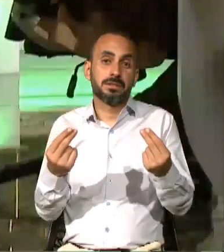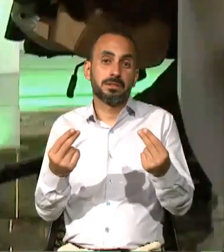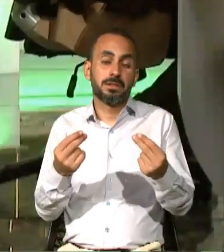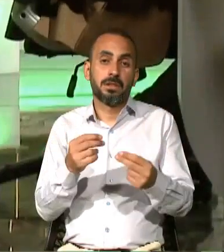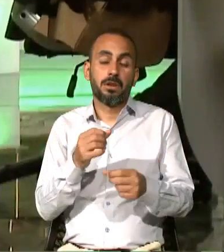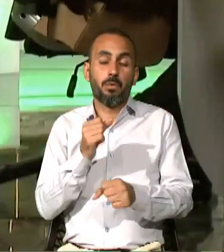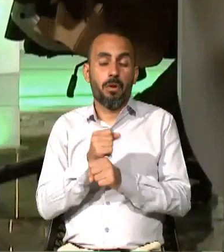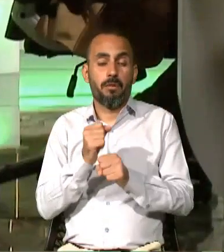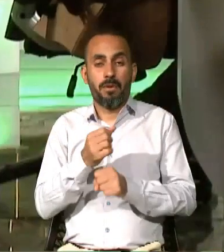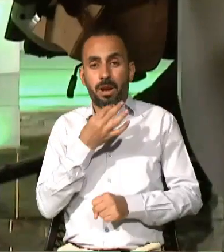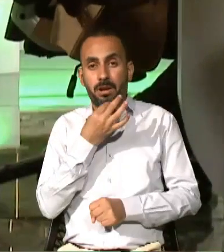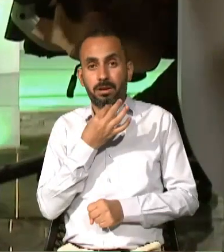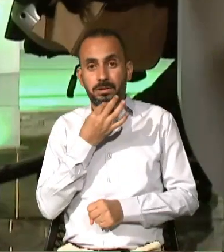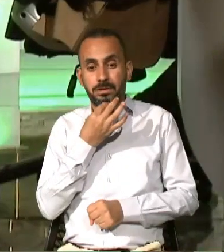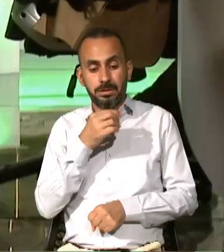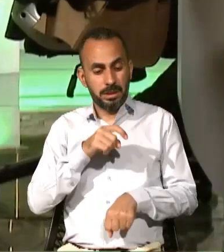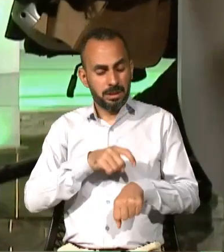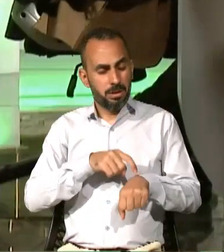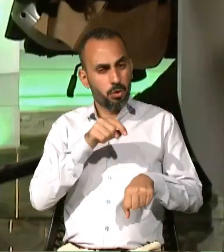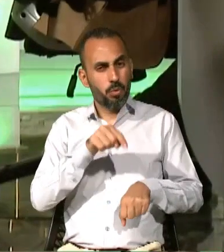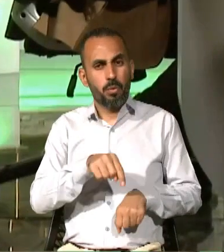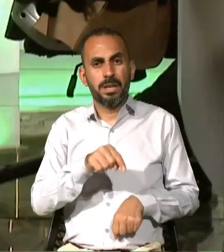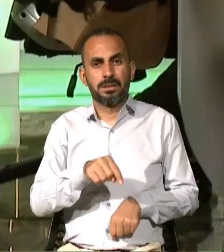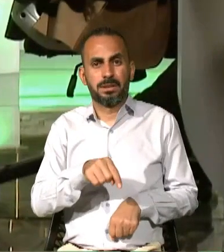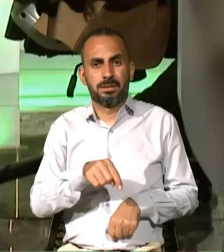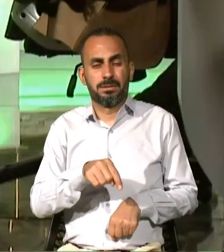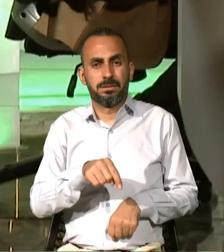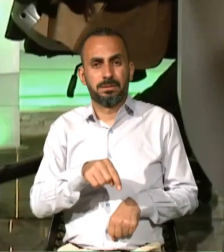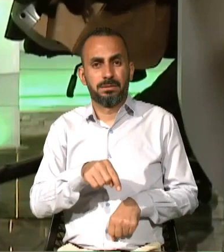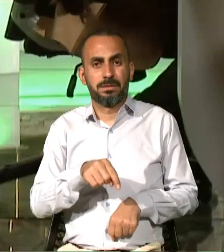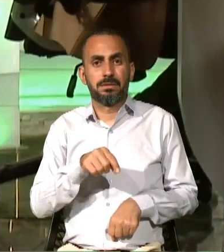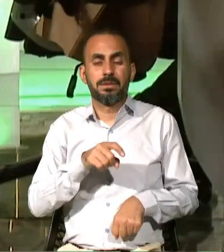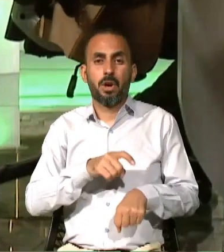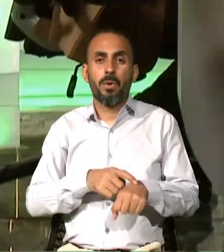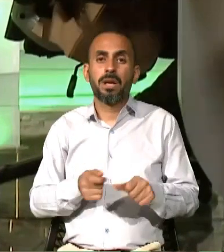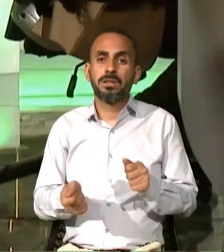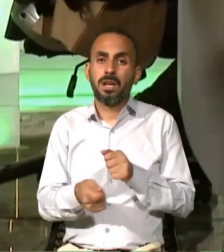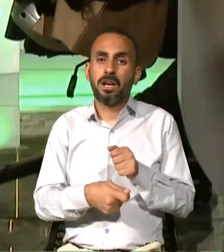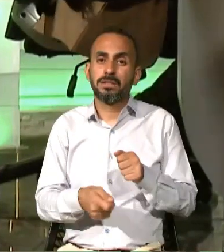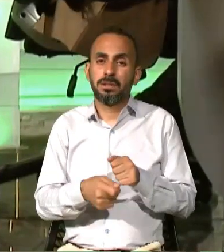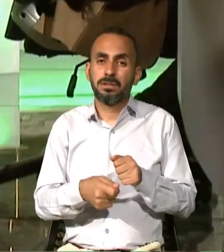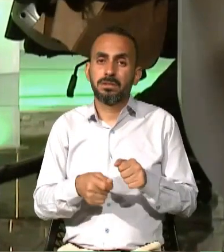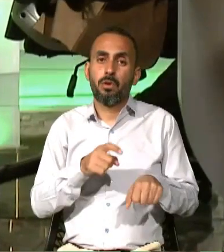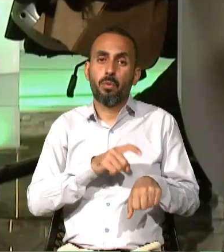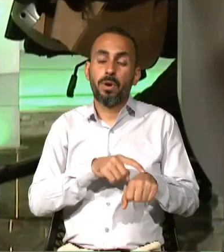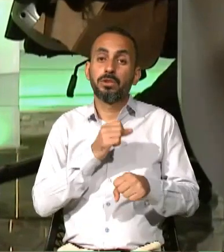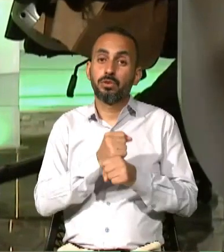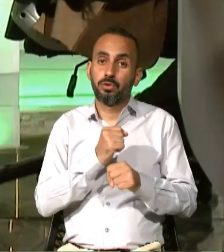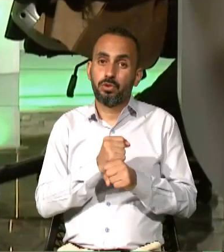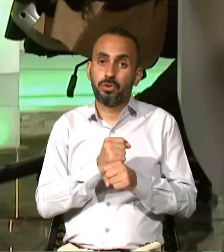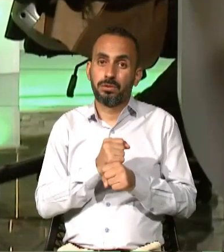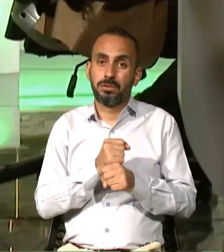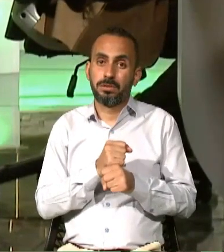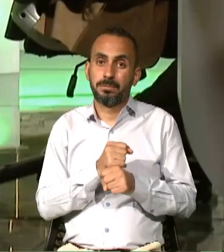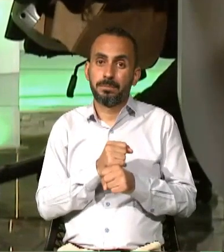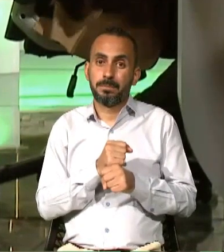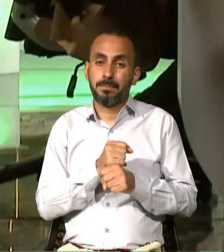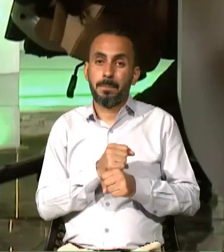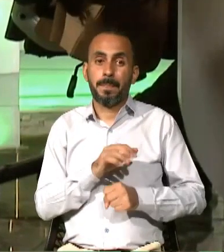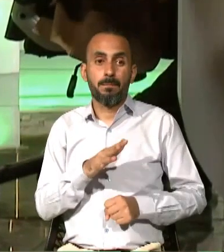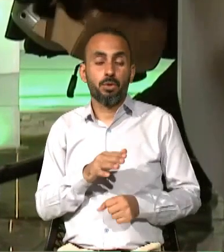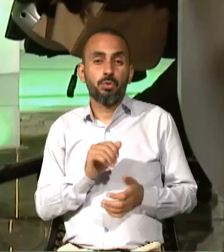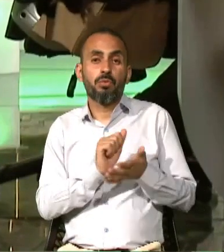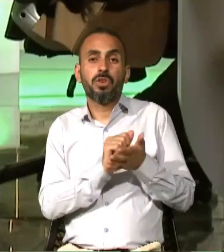يمكن يبقى جنبيك في الشقة اللي جنبك سنبولة عايزة تتقطف. امين يا تحتيك في الشقة اللي تحتيك سنبولة عايزة تتقطف.